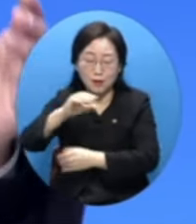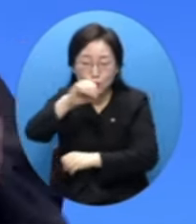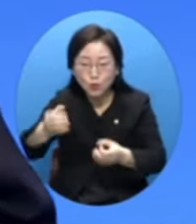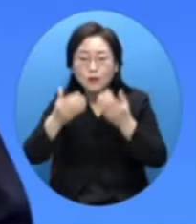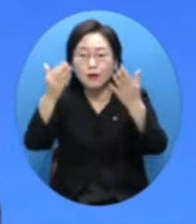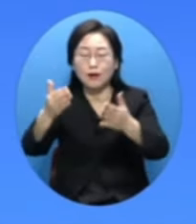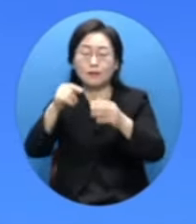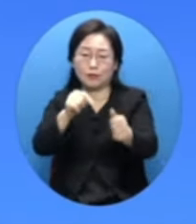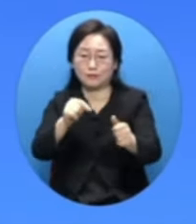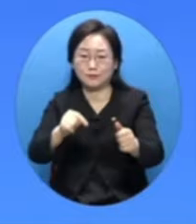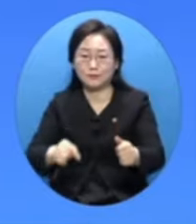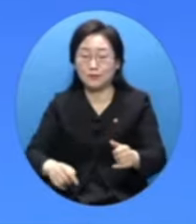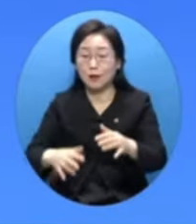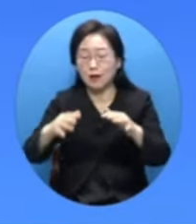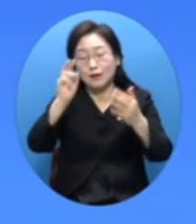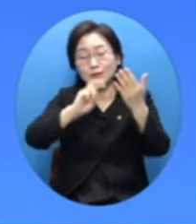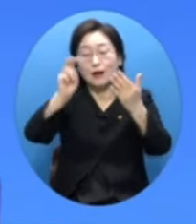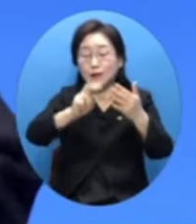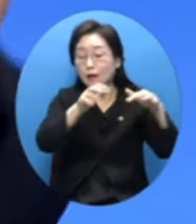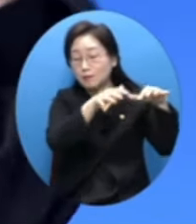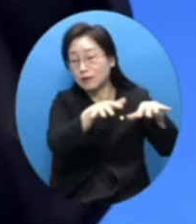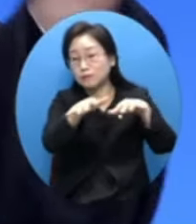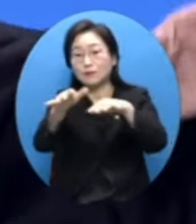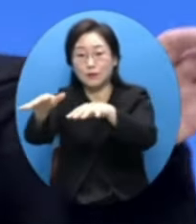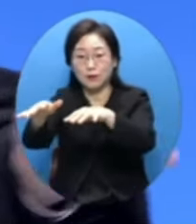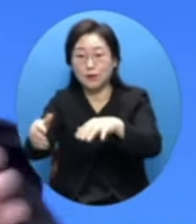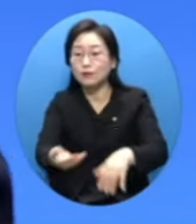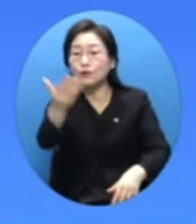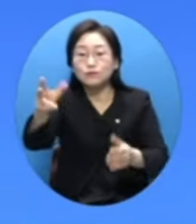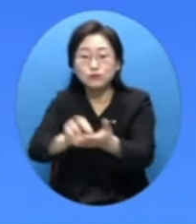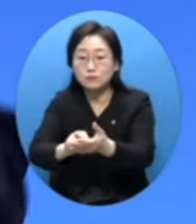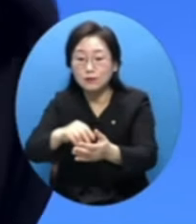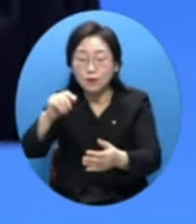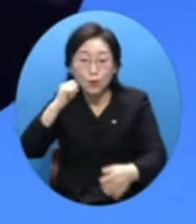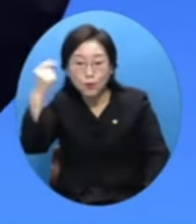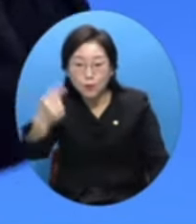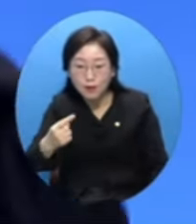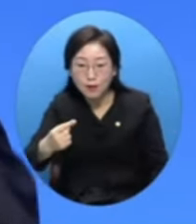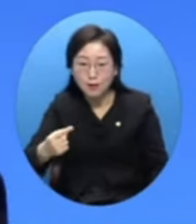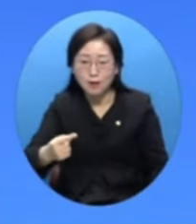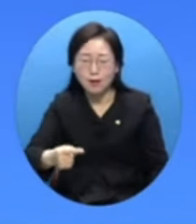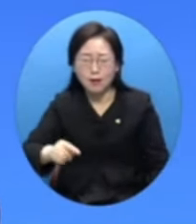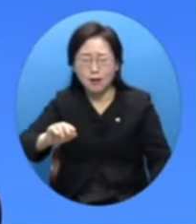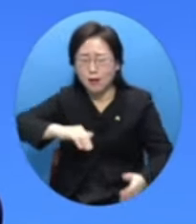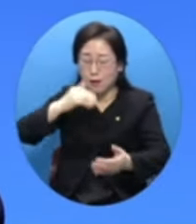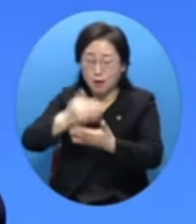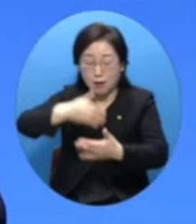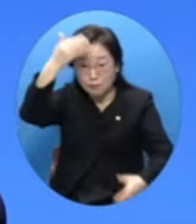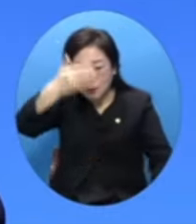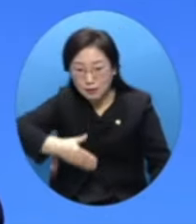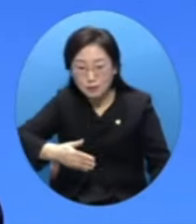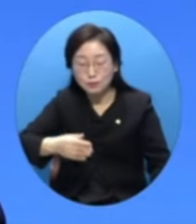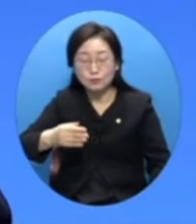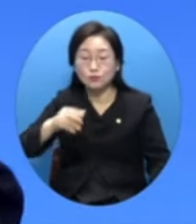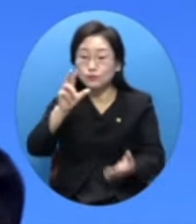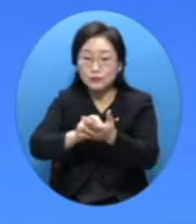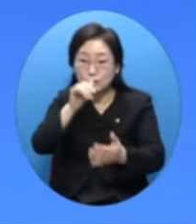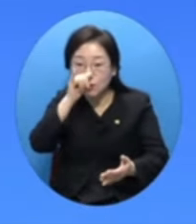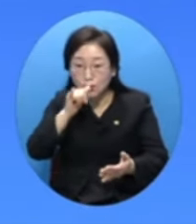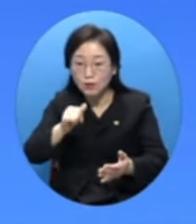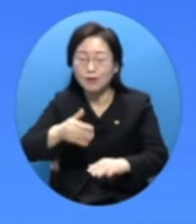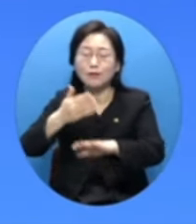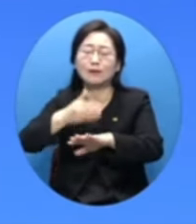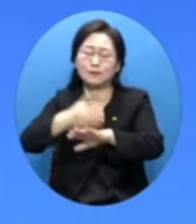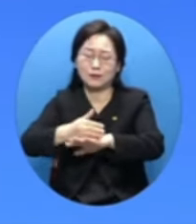찬양과 감사를 드리며 전쟁 태어나갑니다. 여러분 어떤 문제 어려움이 다가와도 태양 같은 문제가 우리 앞을 가로막고 있다고 할지라도